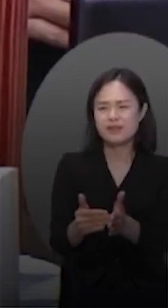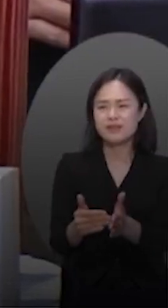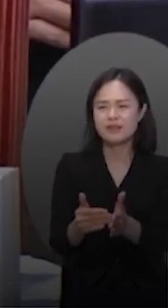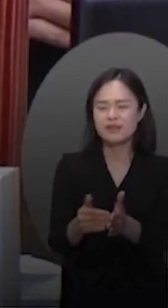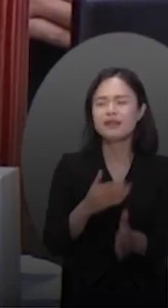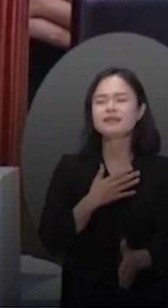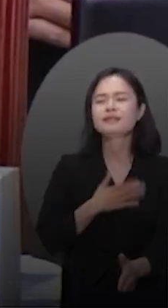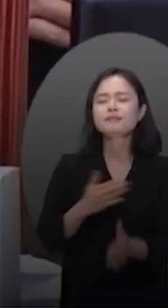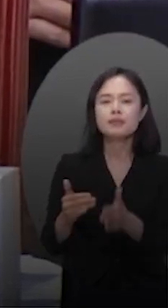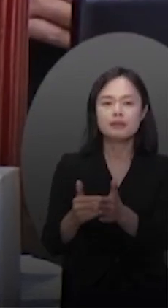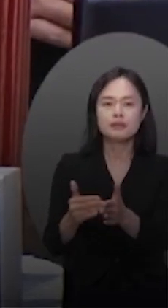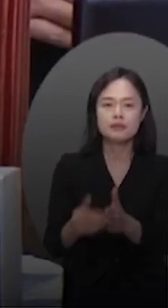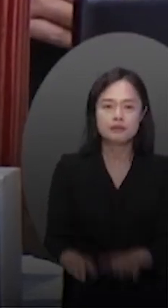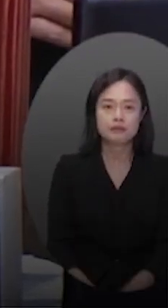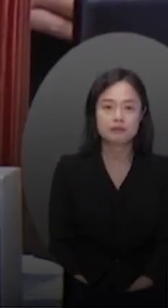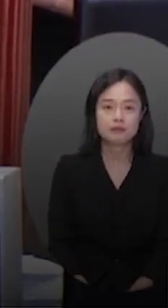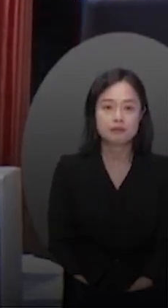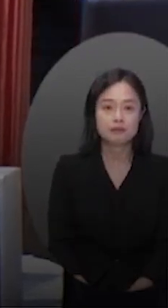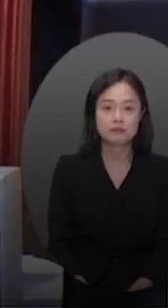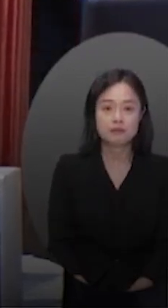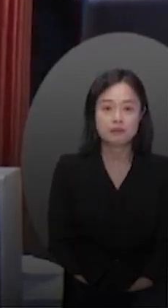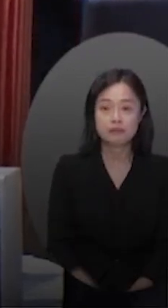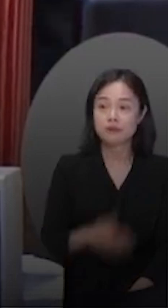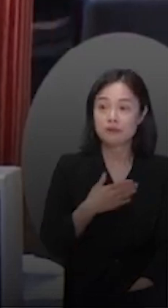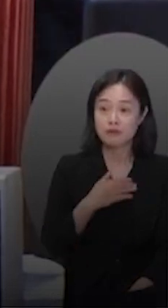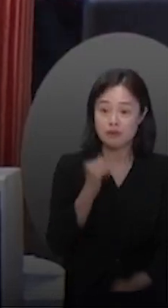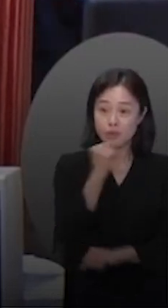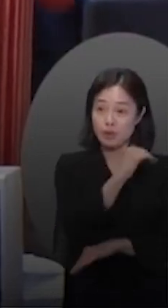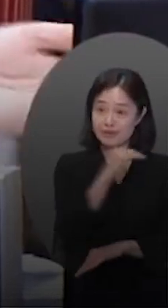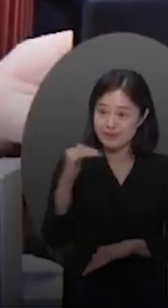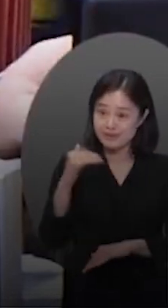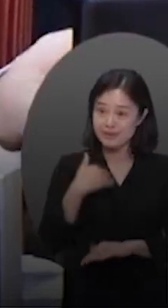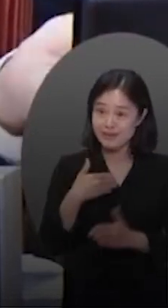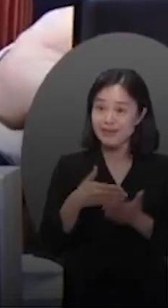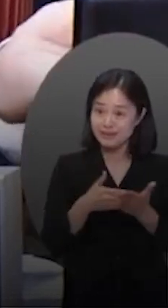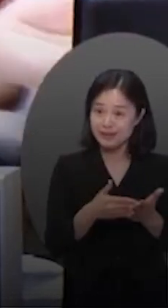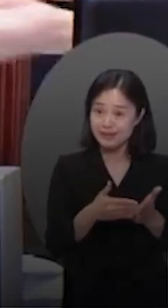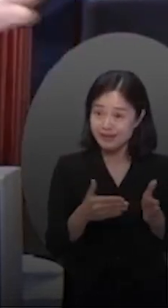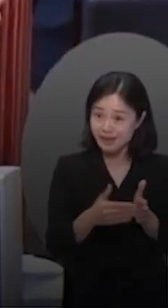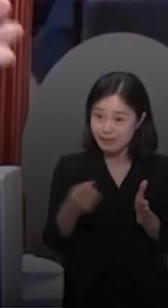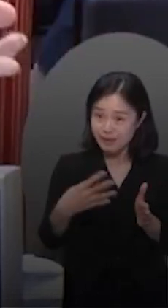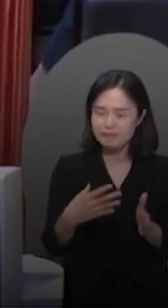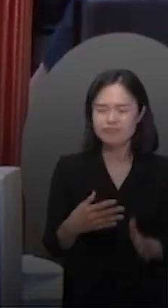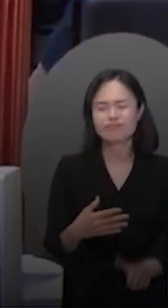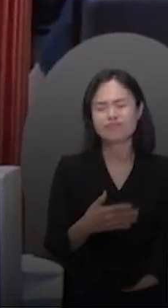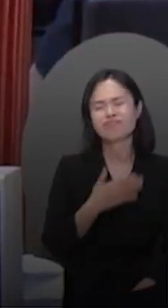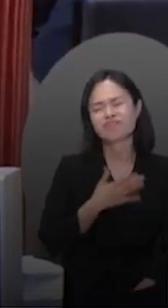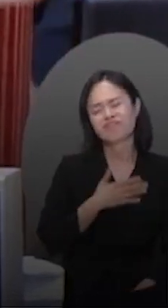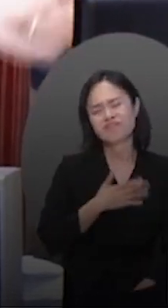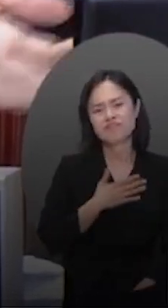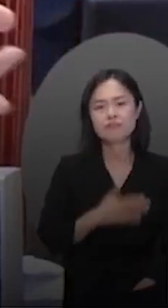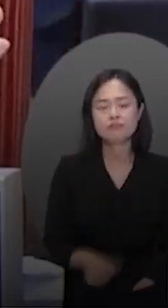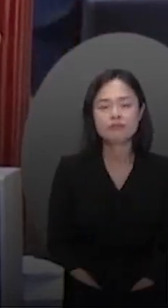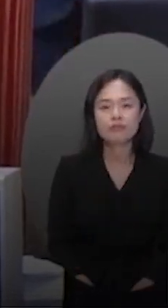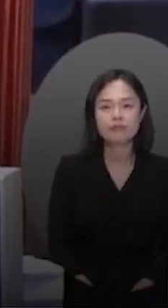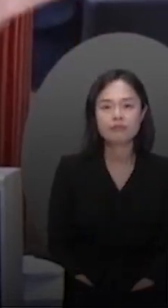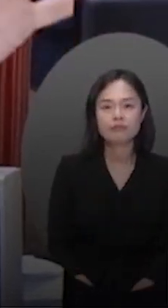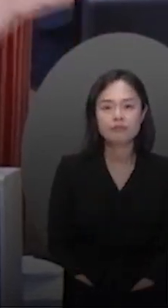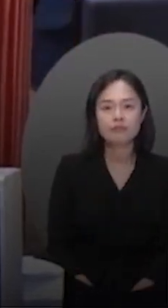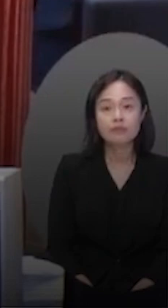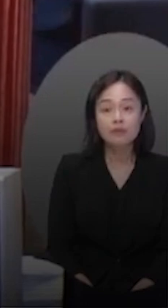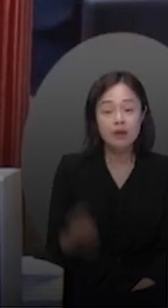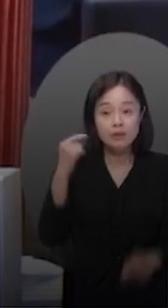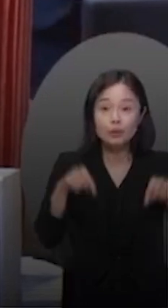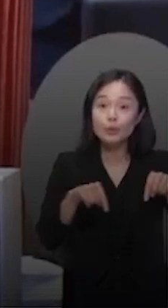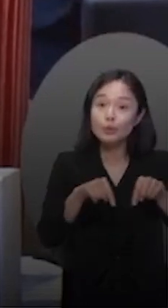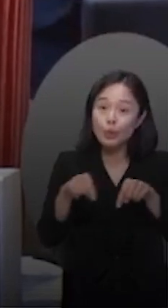네, 이 제안 제가 했다고 치겠습니다. 왜냐하면 왜 이렇게 말하냐면 이 녹취록이라는 건 늘 여러 개가 있는데